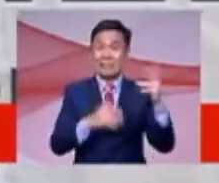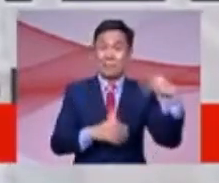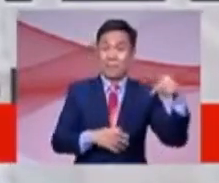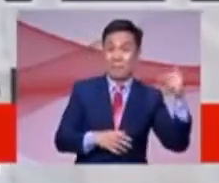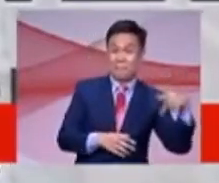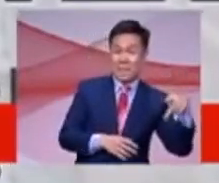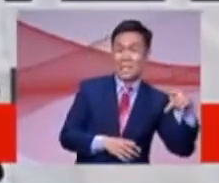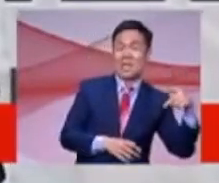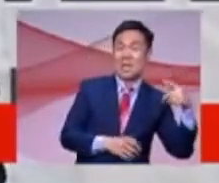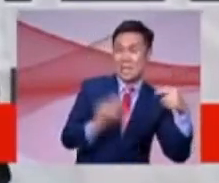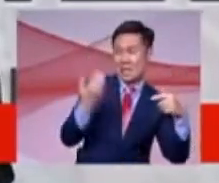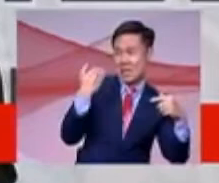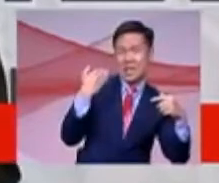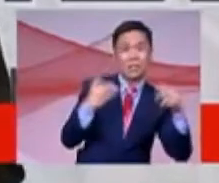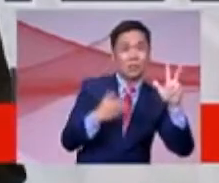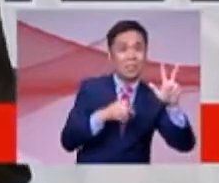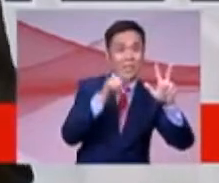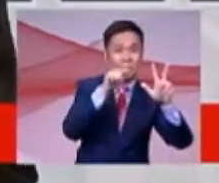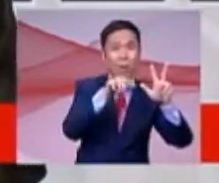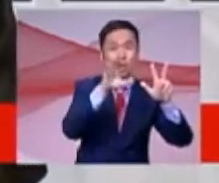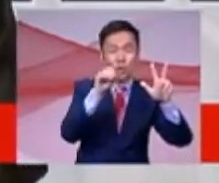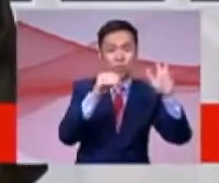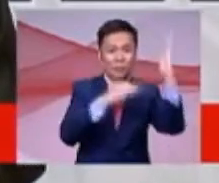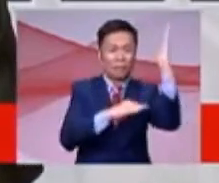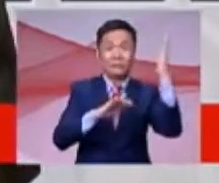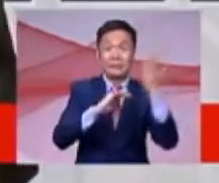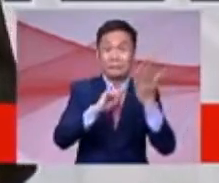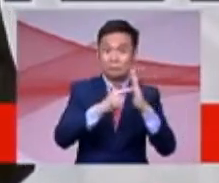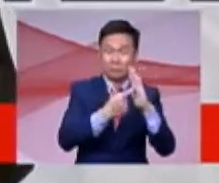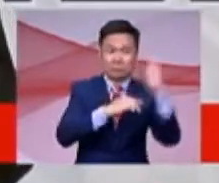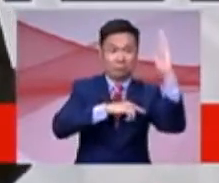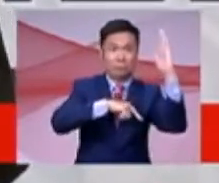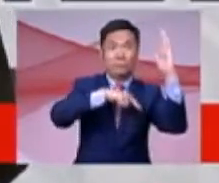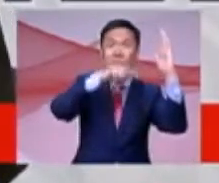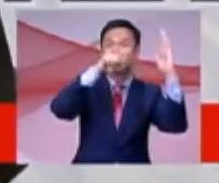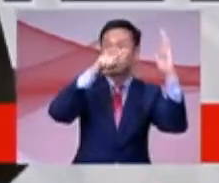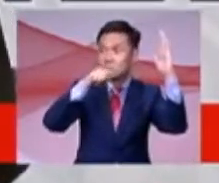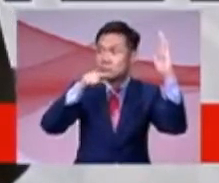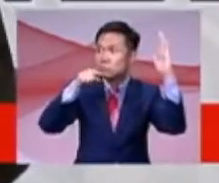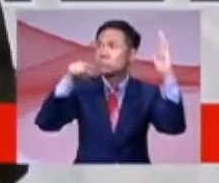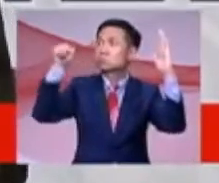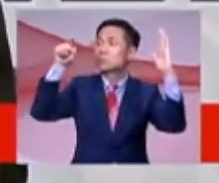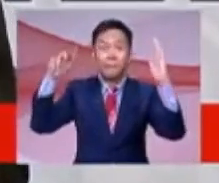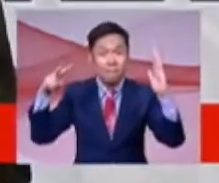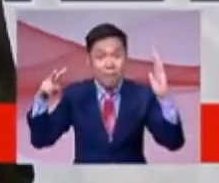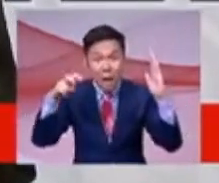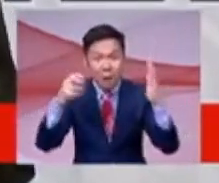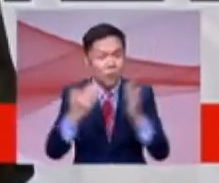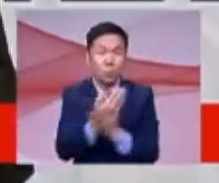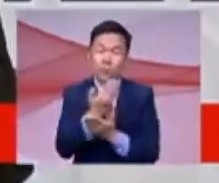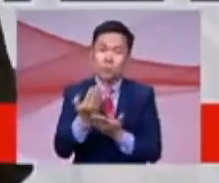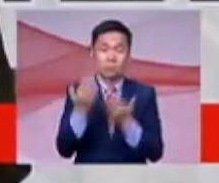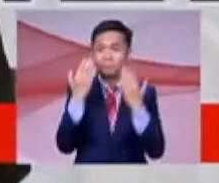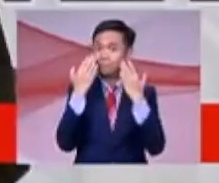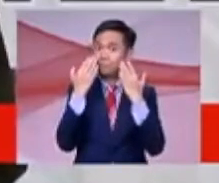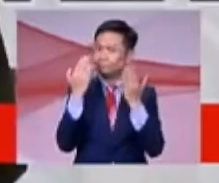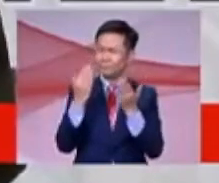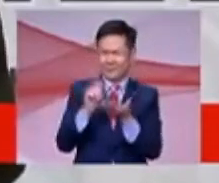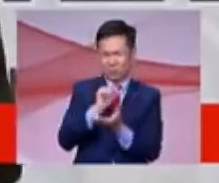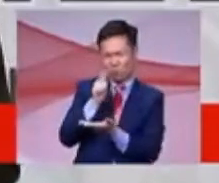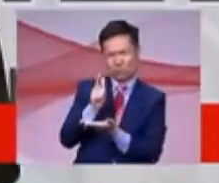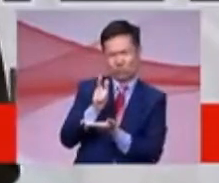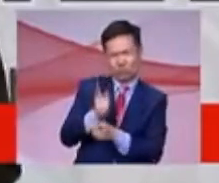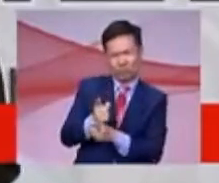daripada PKP 3.0, sama ada dia adalah varian baru kita tak pasti, dan sama ada dia